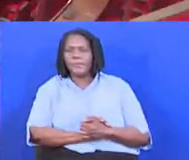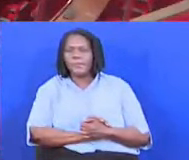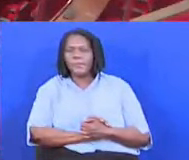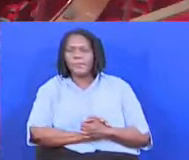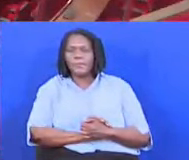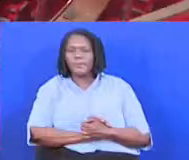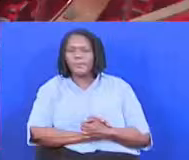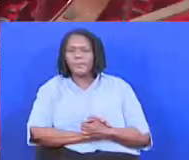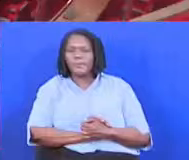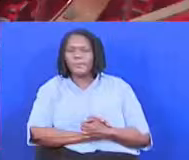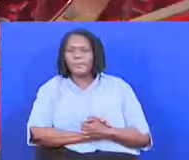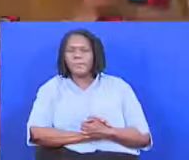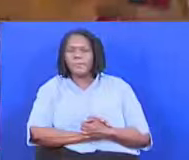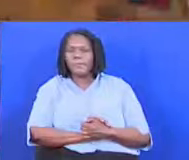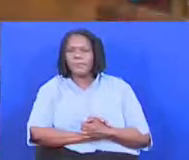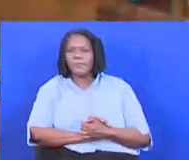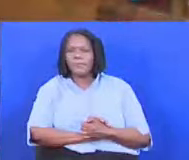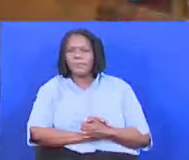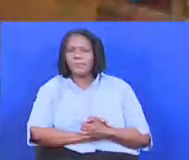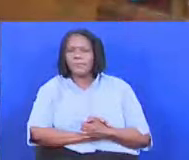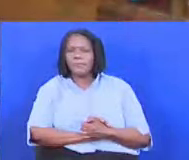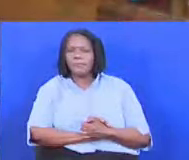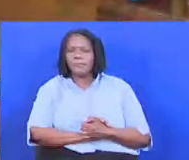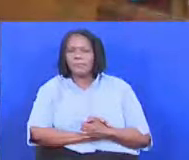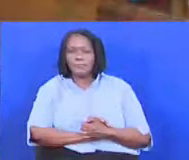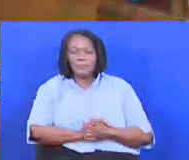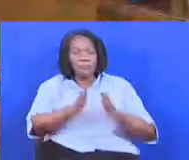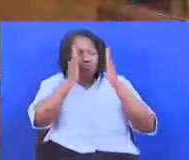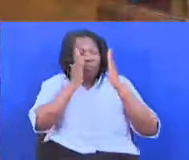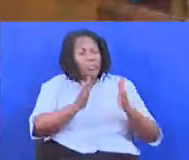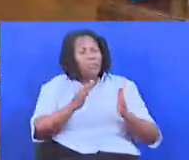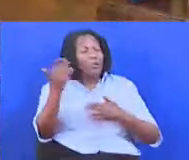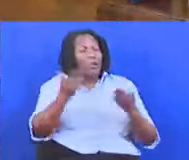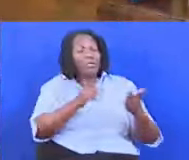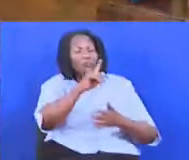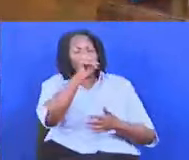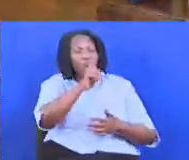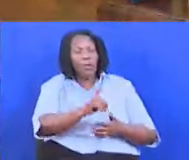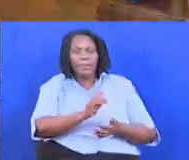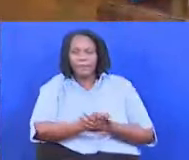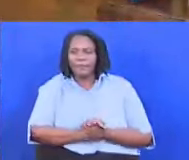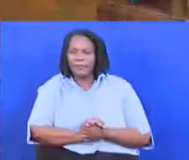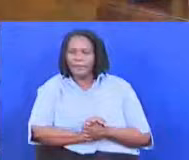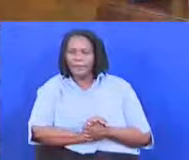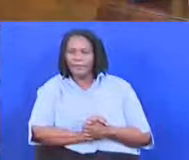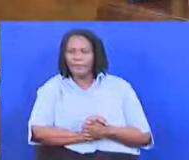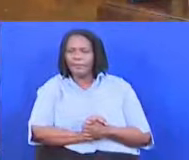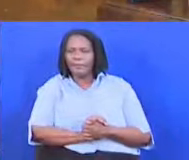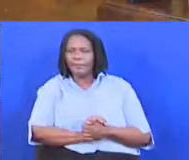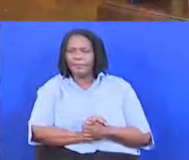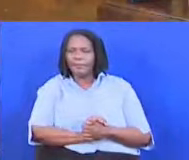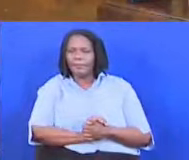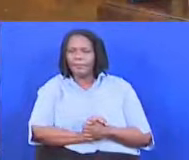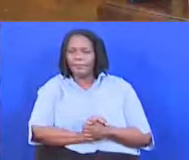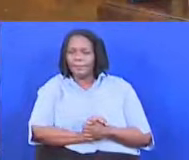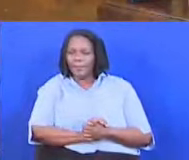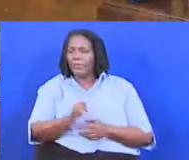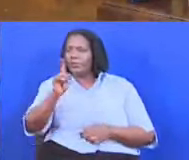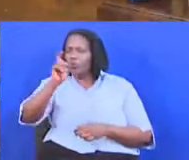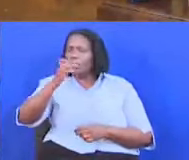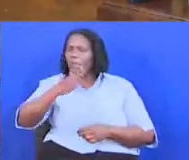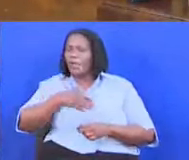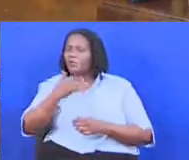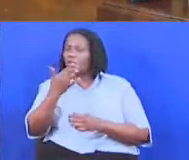Mheshimiwa Neema Kichiki Rugangira, mbunge wa viti maalum, sasa ulize swali lake. Mheshimiwa Spika, naomba swali langu